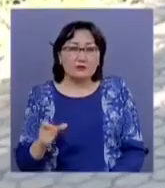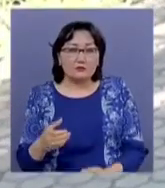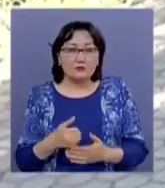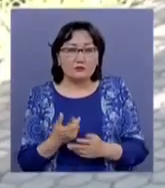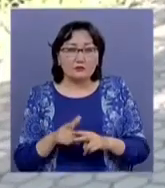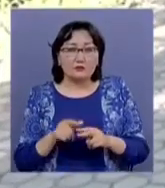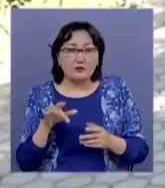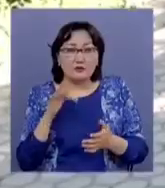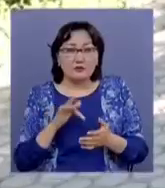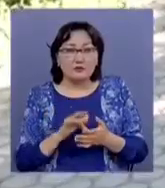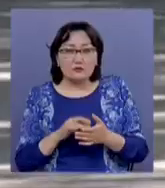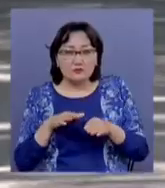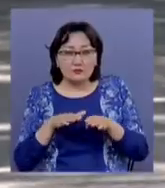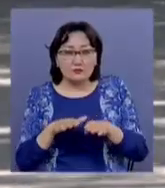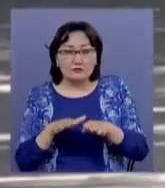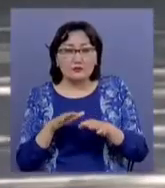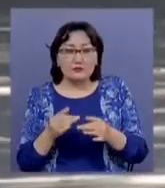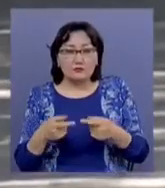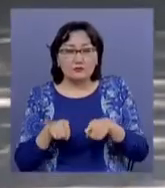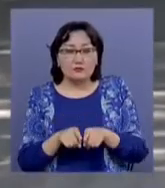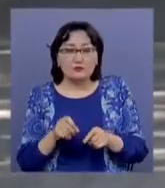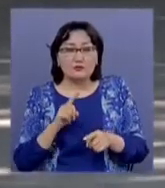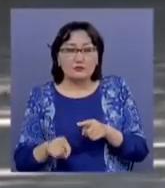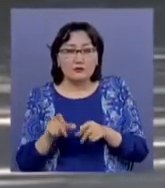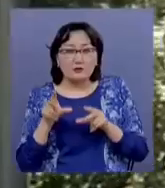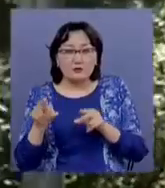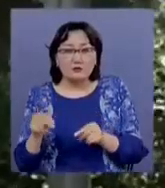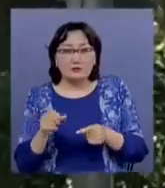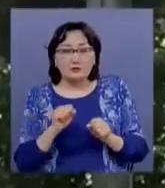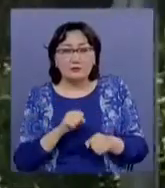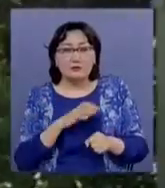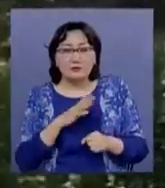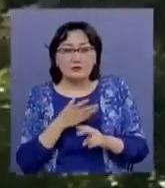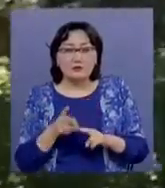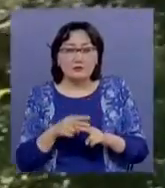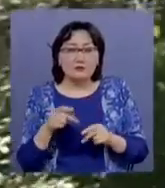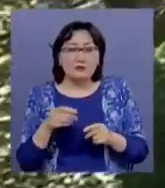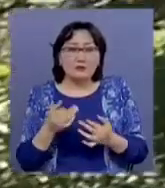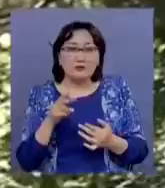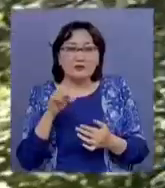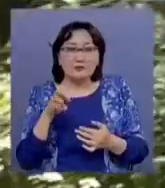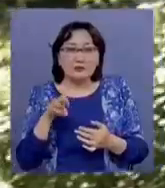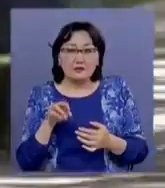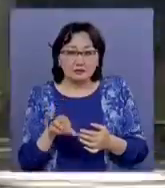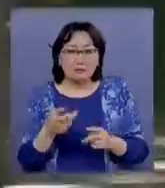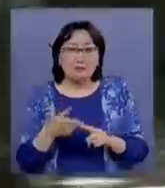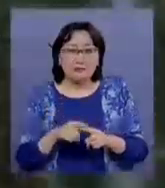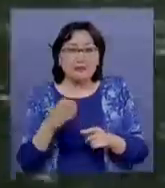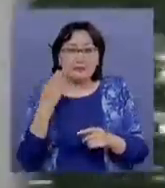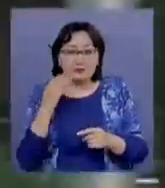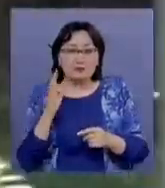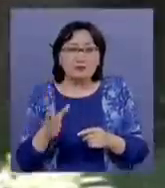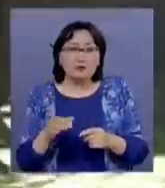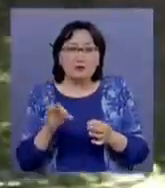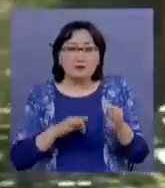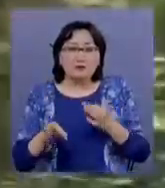дейін қалада көлік нөпіріне түспей, діттеген жеріне тез жету мұң еді. Ал қазір мына екі дөңгелекті транспортмен бәрі жеңіл болмақ. Жоба